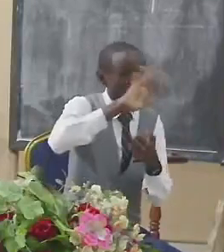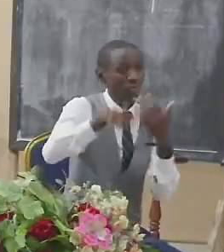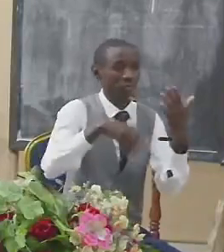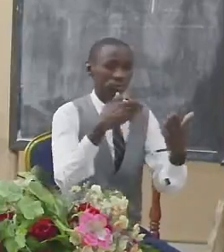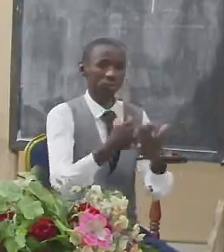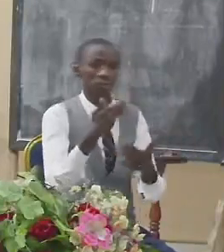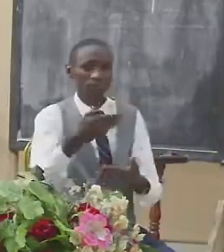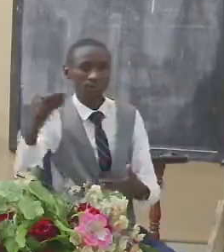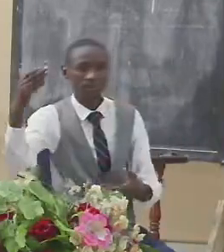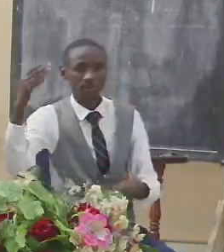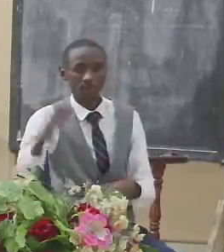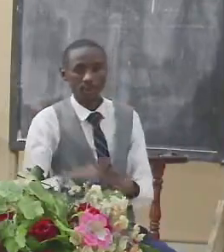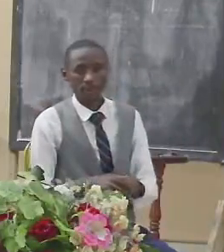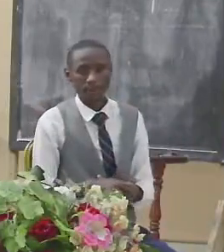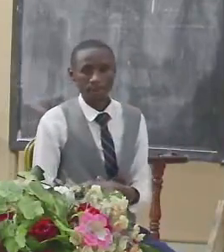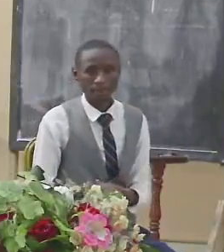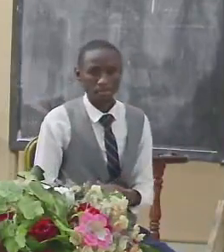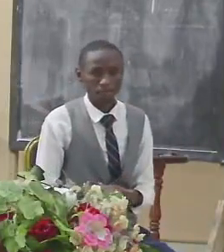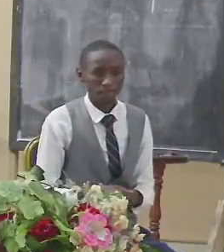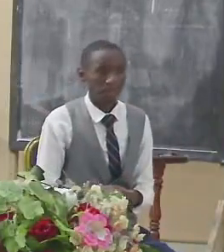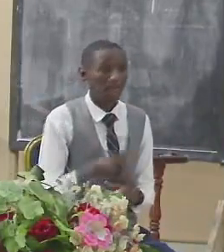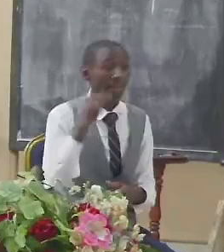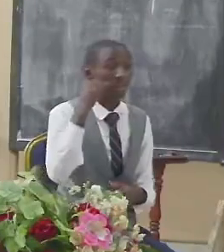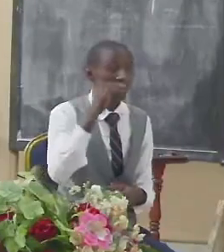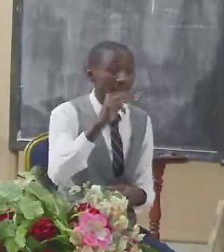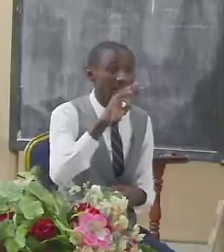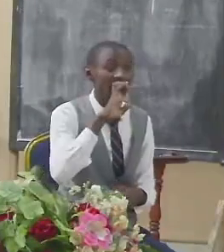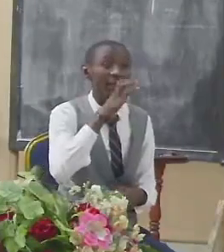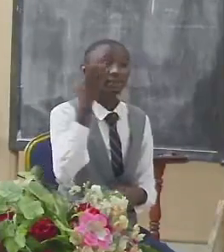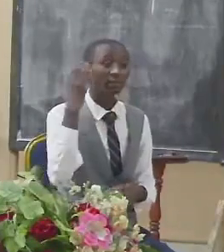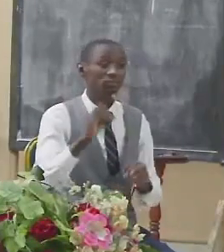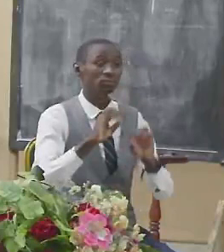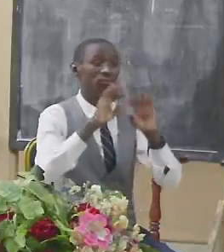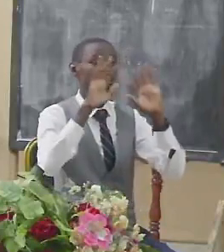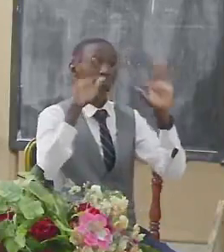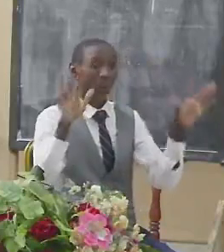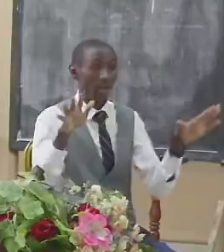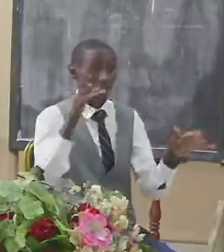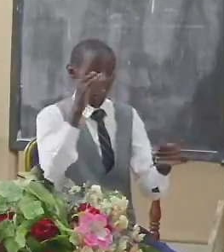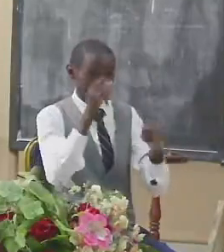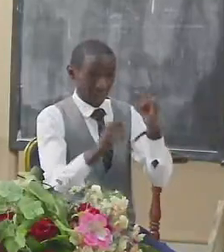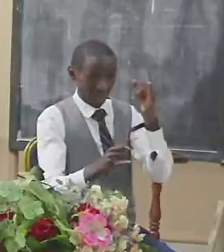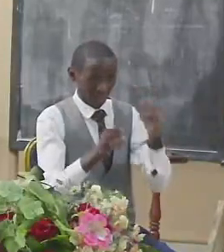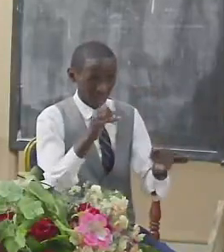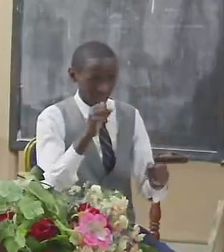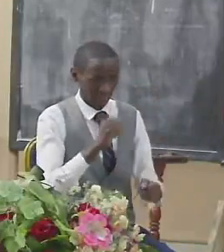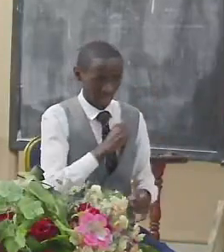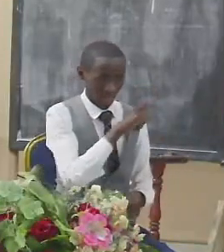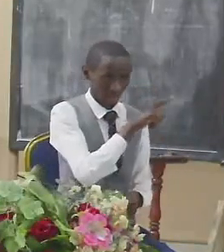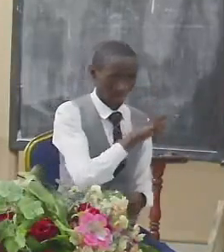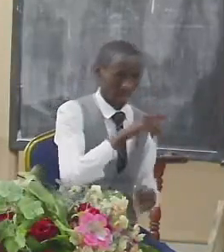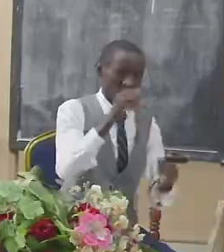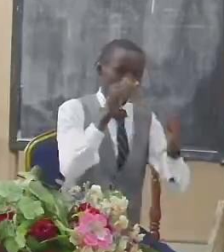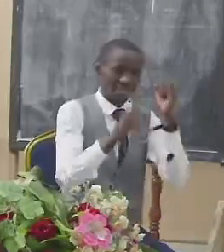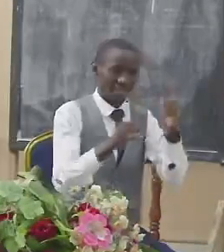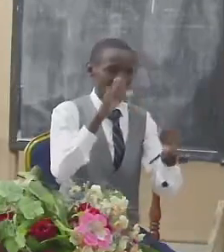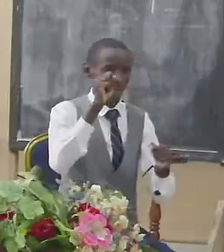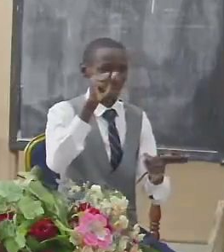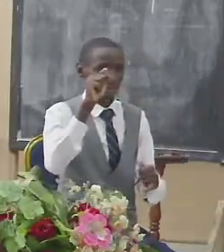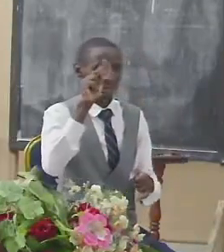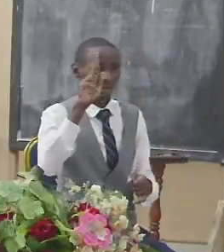kitu. Le message était clair. Ujumbe ilikuwa wazi. Si Saulo, kama Saulo n'avait pas bien